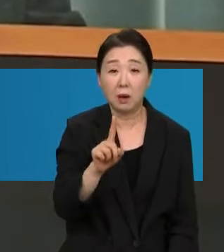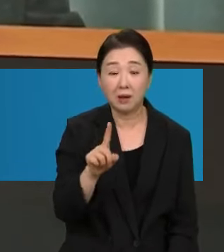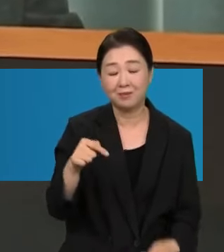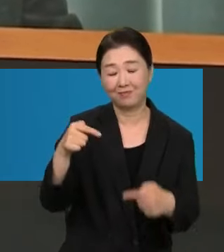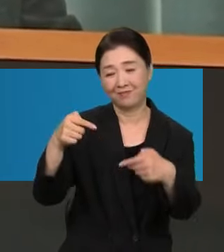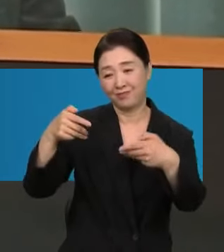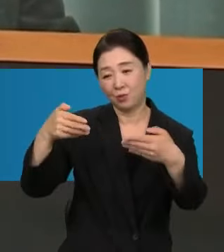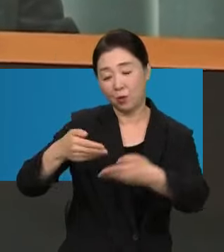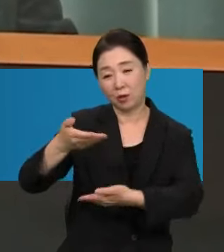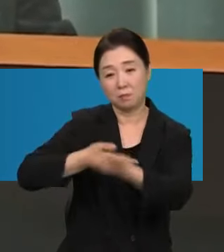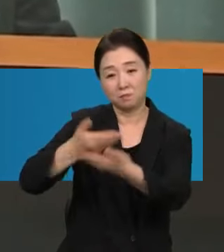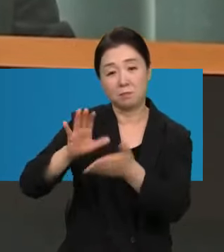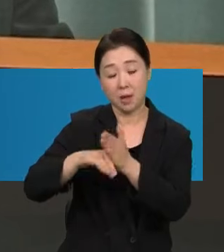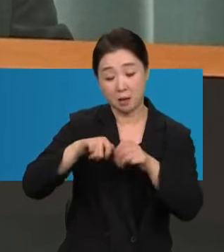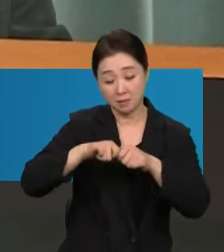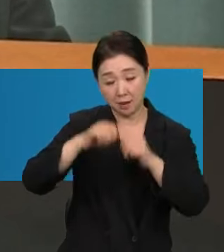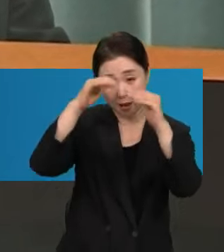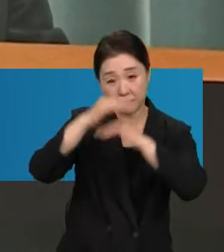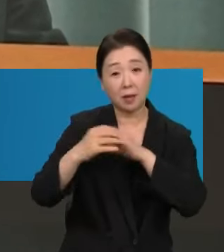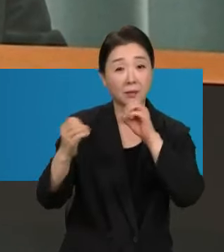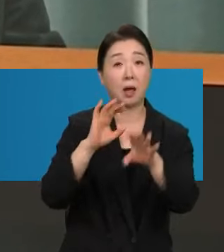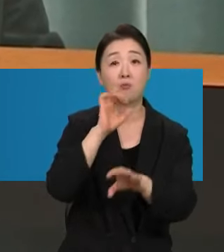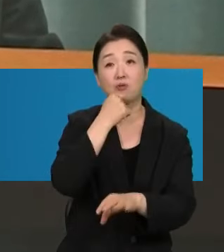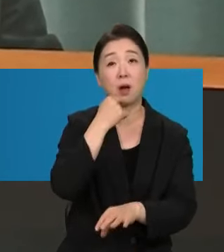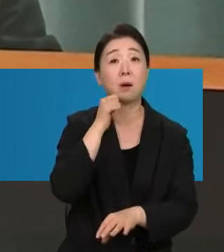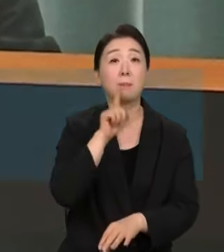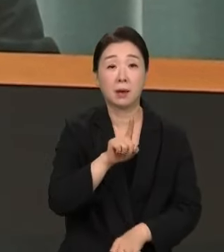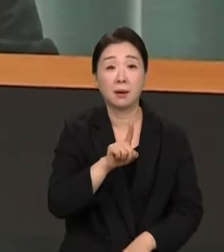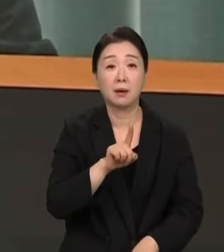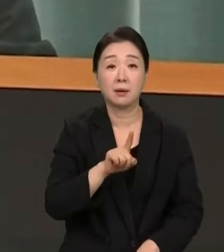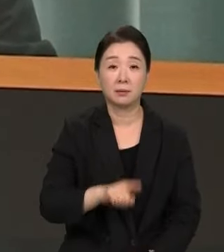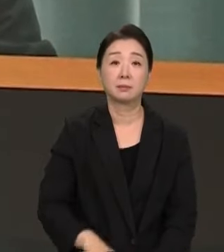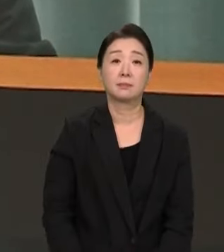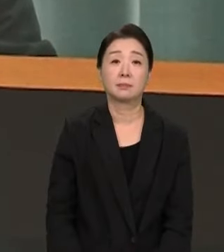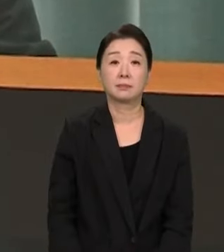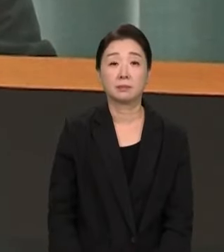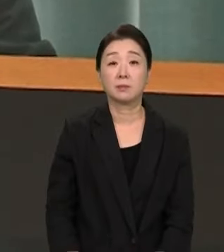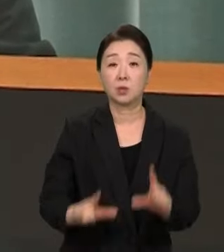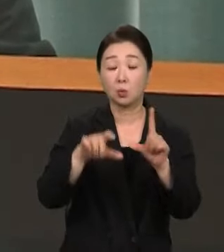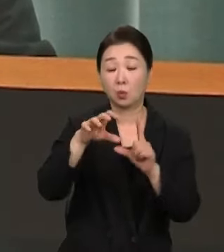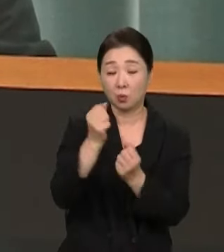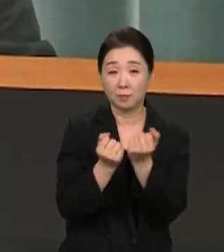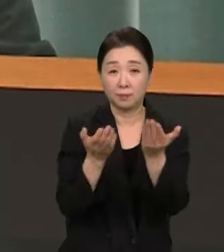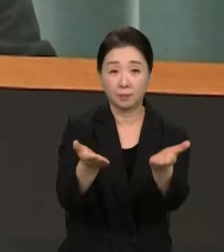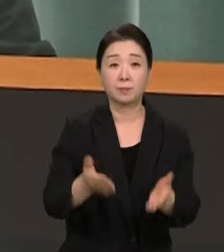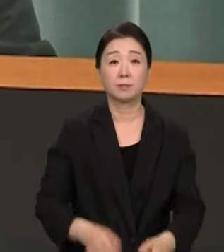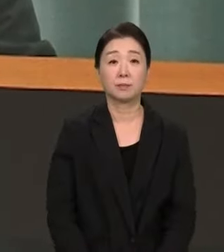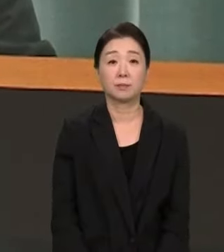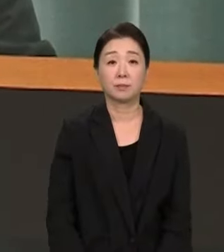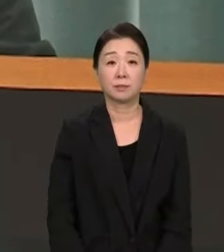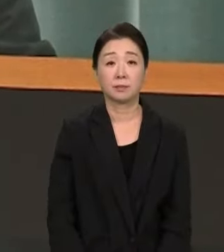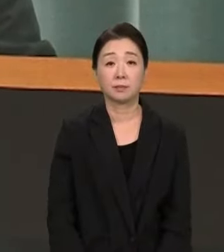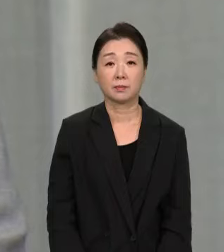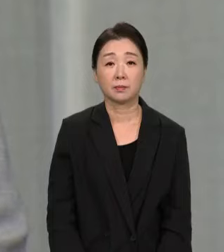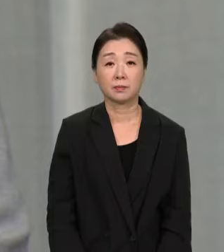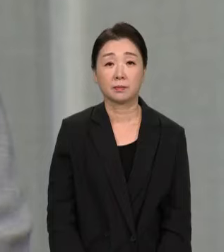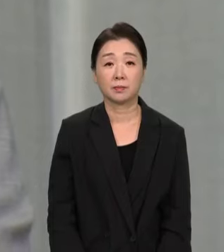주고받은 상세한 부분에 대해선 답할 수 없다고 말했습니다 먼저 도쿄에서 정원석 특파원이 보도합니다